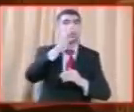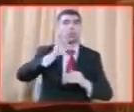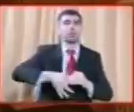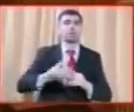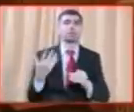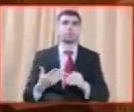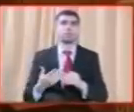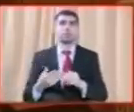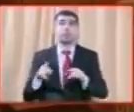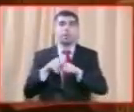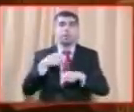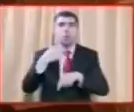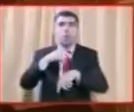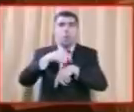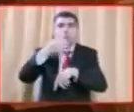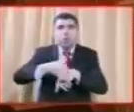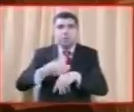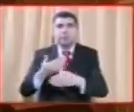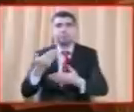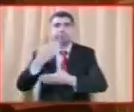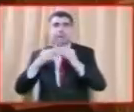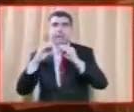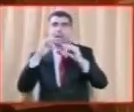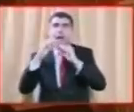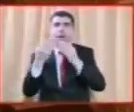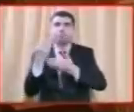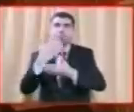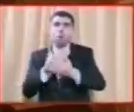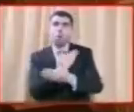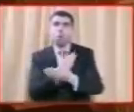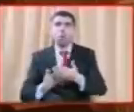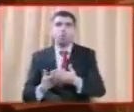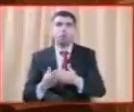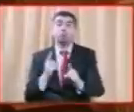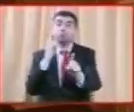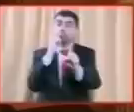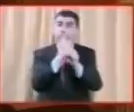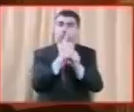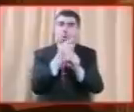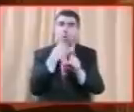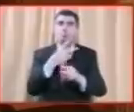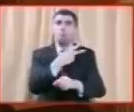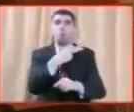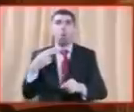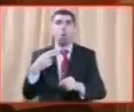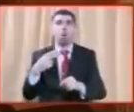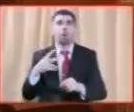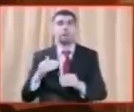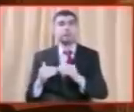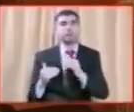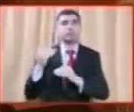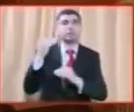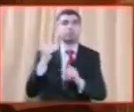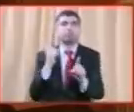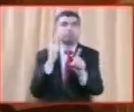اللي ماشي غير نتكلموا مع الحكومه، انواجهوا المضاربين، لانه كاينين الناس